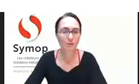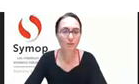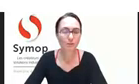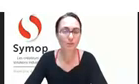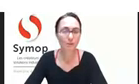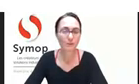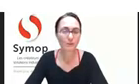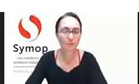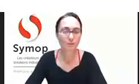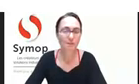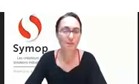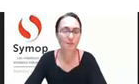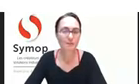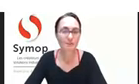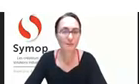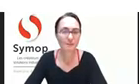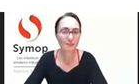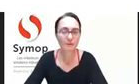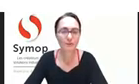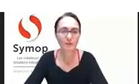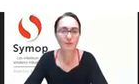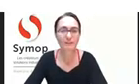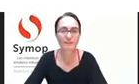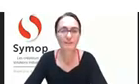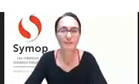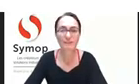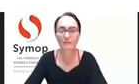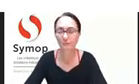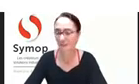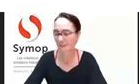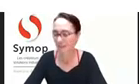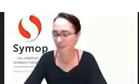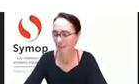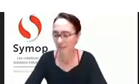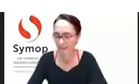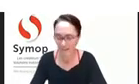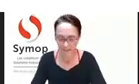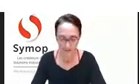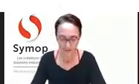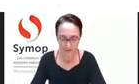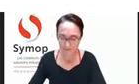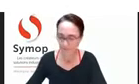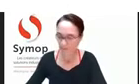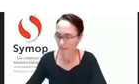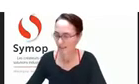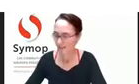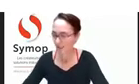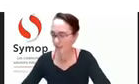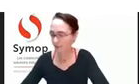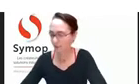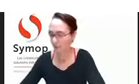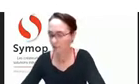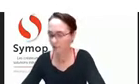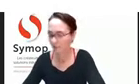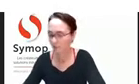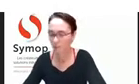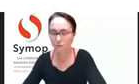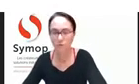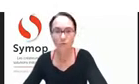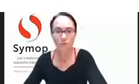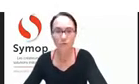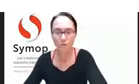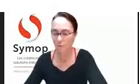Donc, nous sommes au quatrième webinaire de la série. Il y en a encore quatre à venir. Avant de laisser la parole à